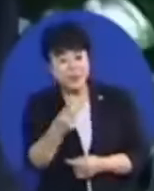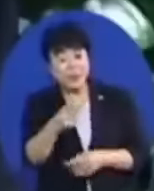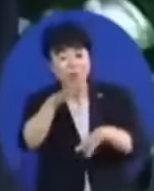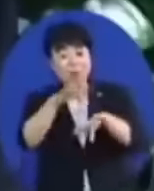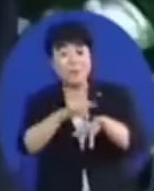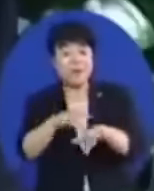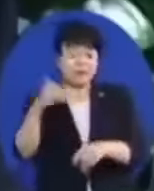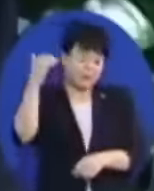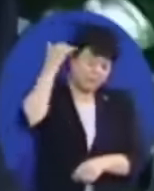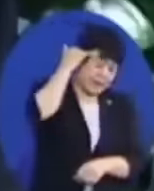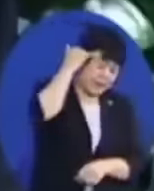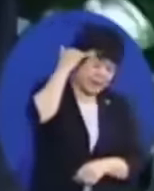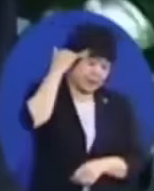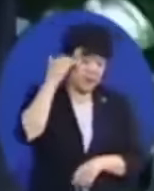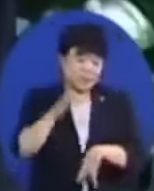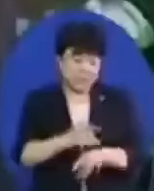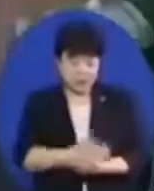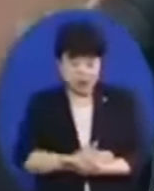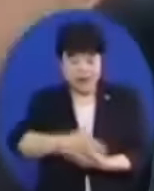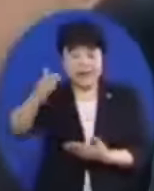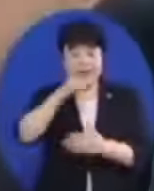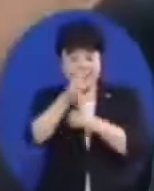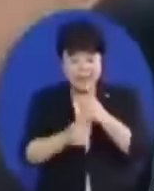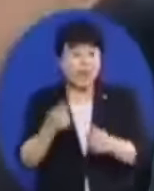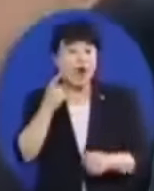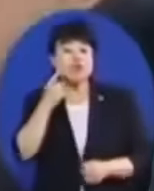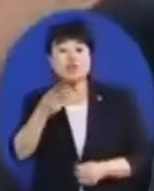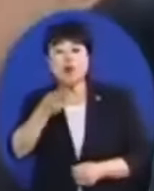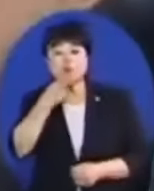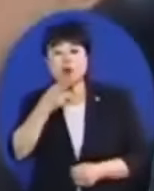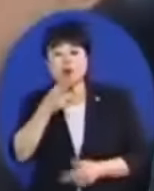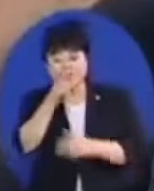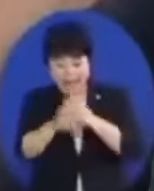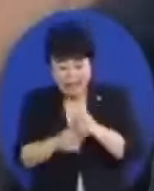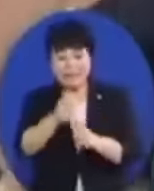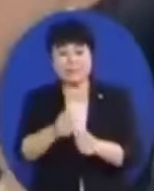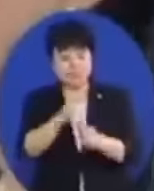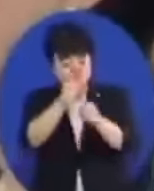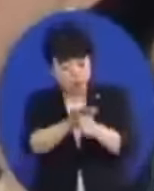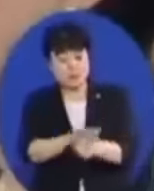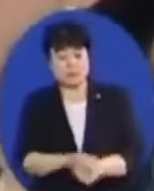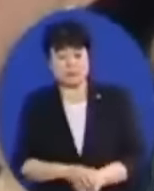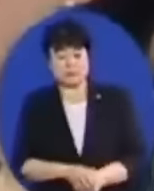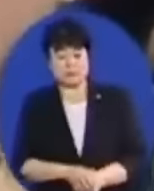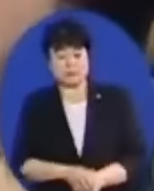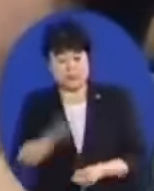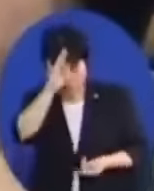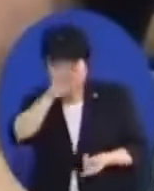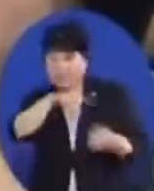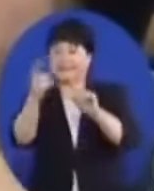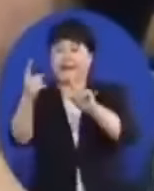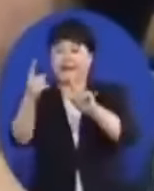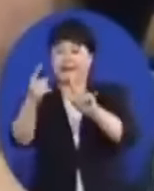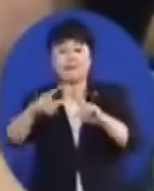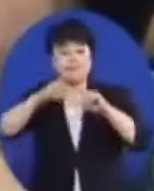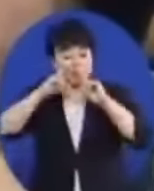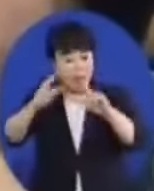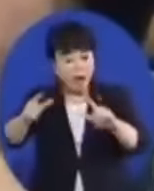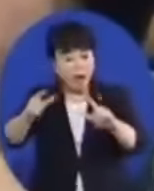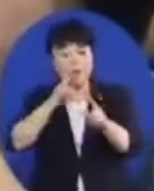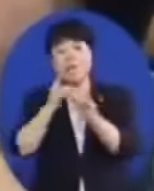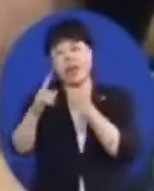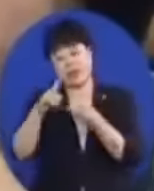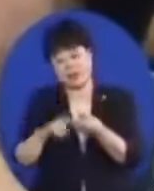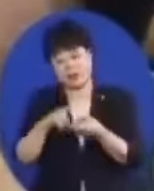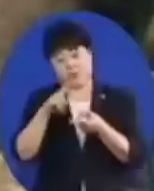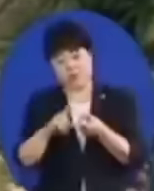마귀가 두려움을 가지면 사탄에 물러가라. 하나님은 거짓이 없는 하나님이시기 때문에 절대로 나는 낫는다. 그렇게 말하고